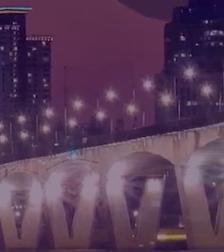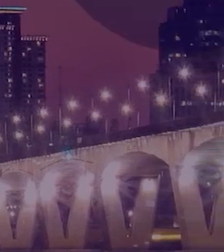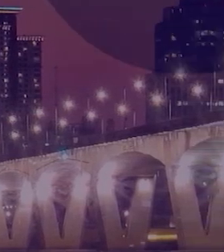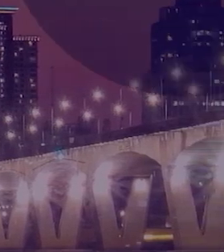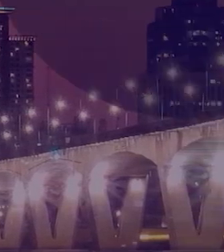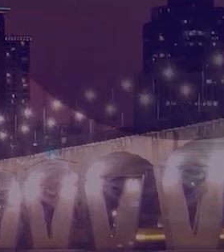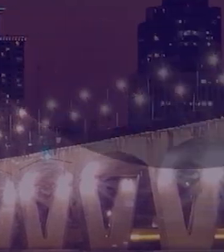표시했습니다